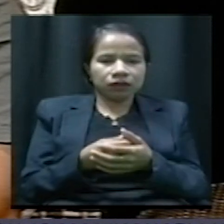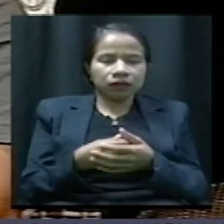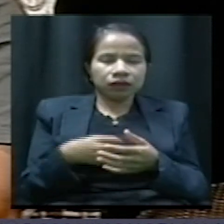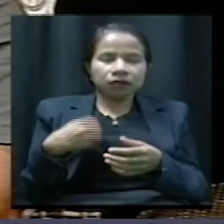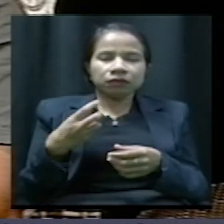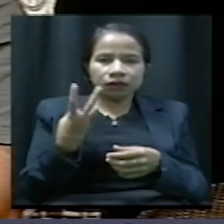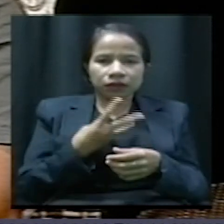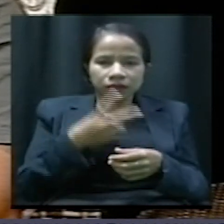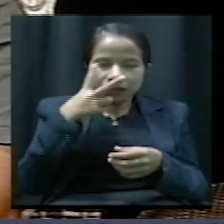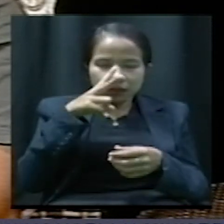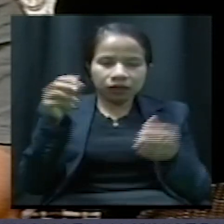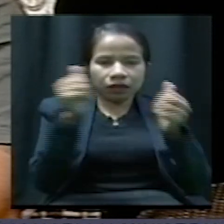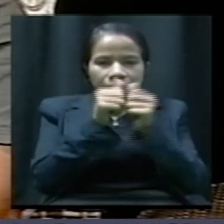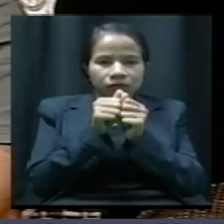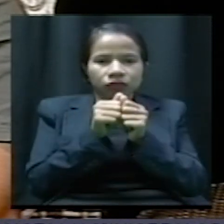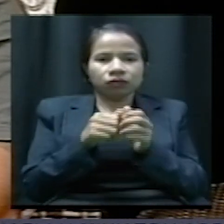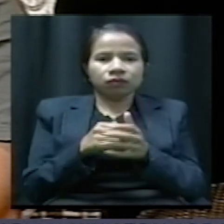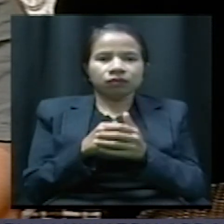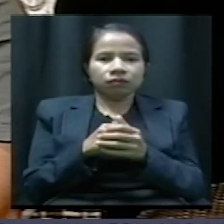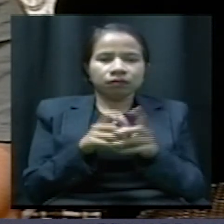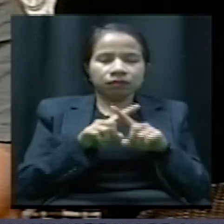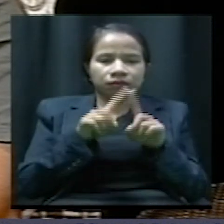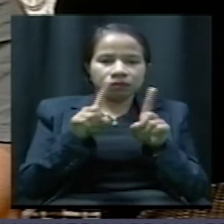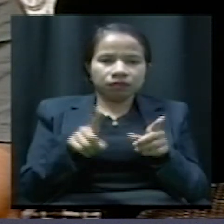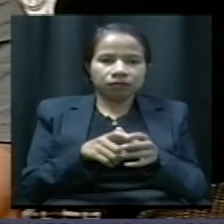ita hare ha motu hela mai ve